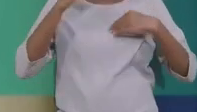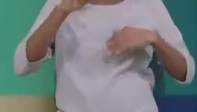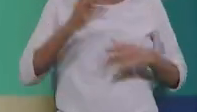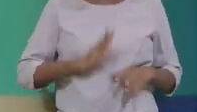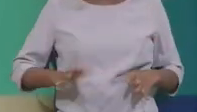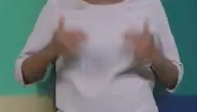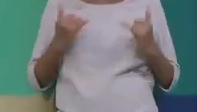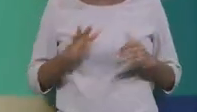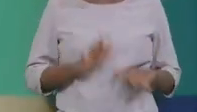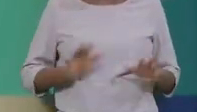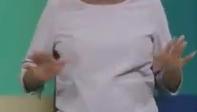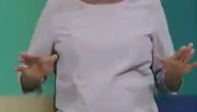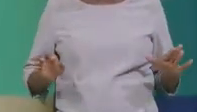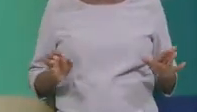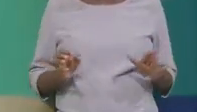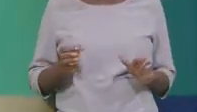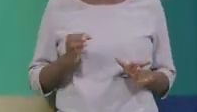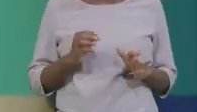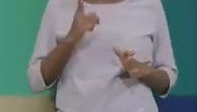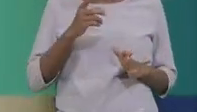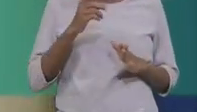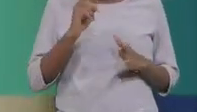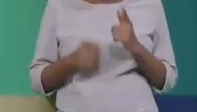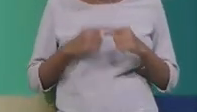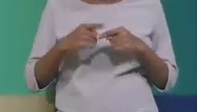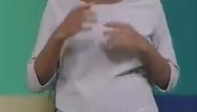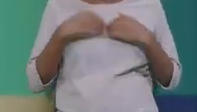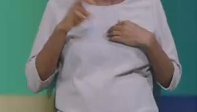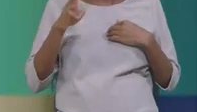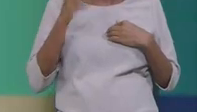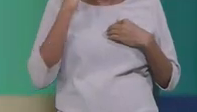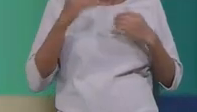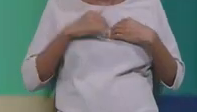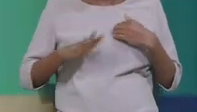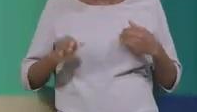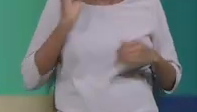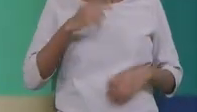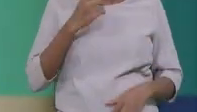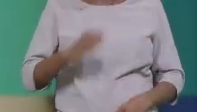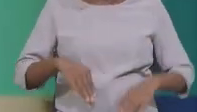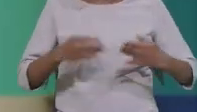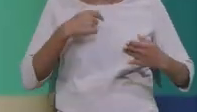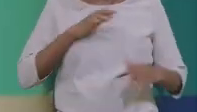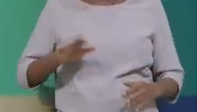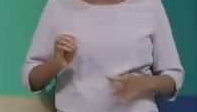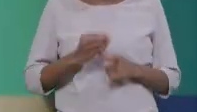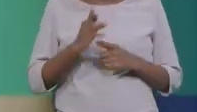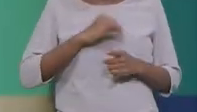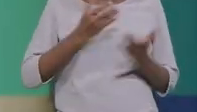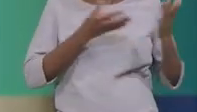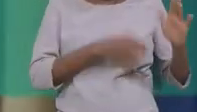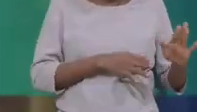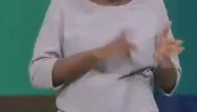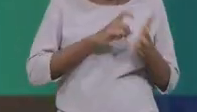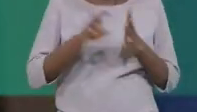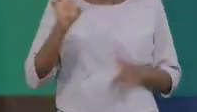C'était pour avoir le deuxième enfant. Une fois que vous en avez deux, vous avez des enfants. Donne-moi des enfants ou je meurs. Verset